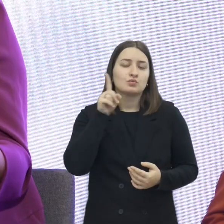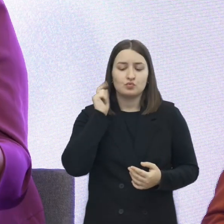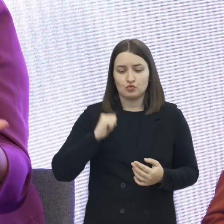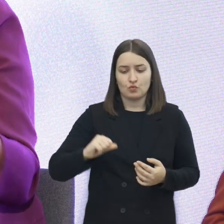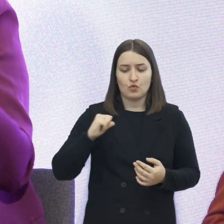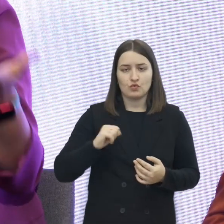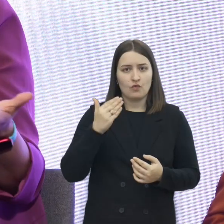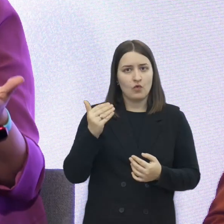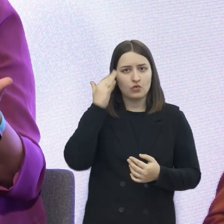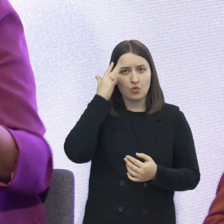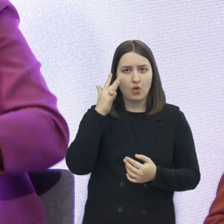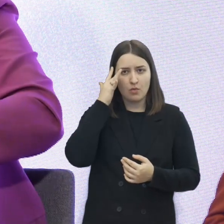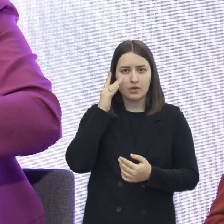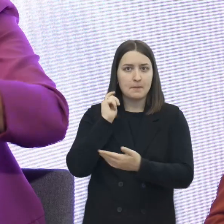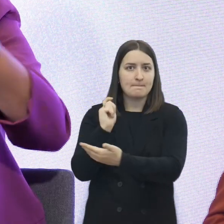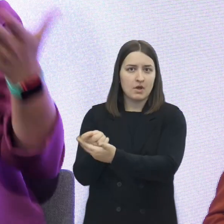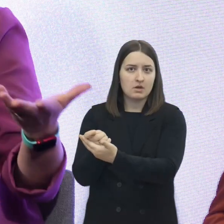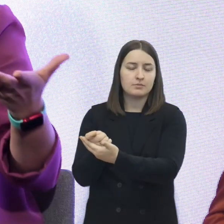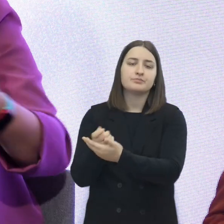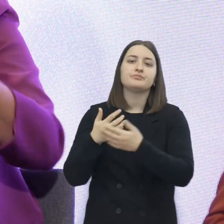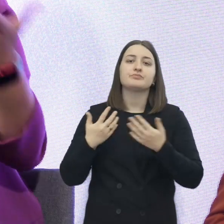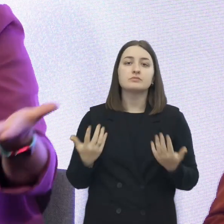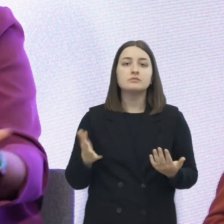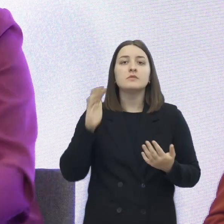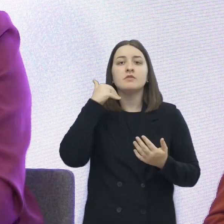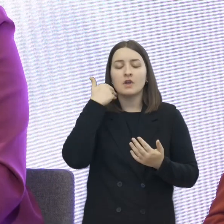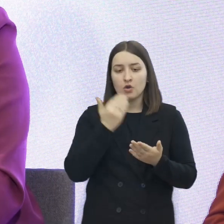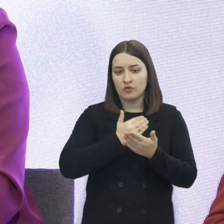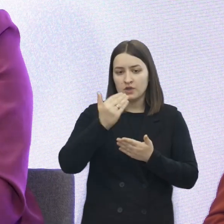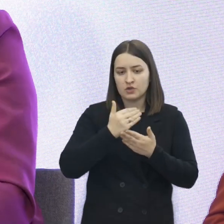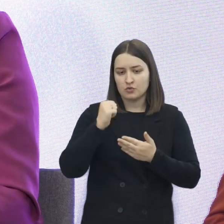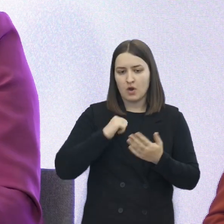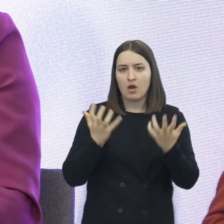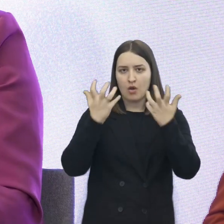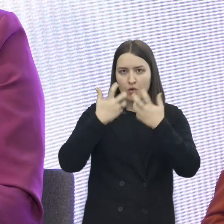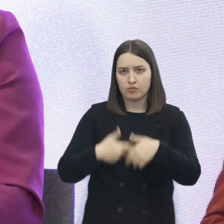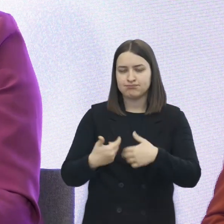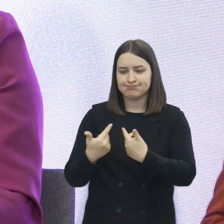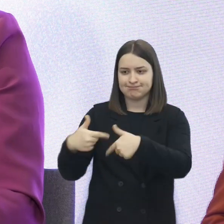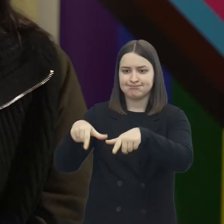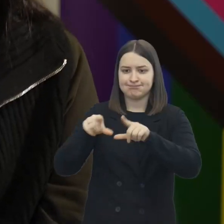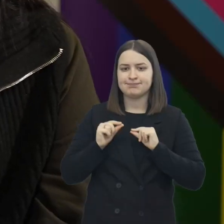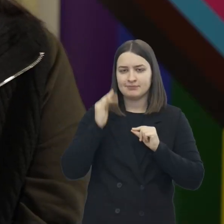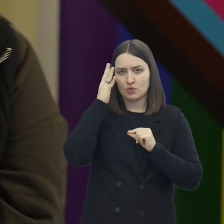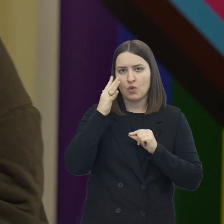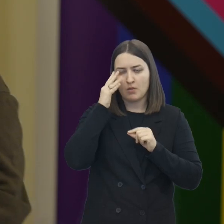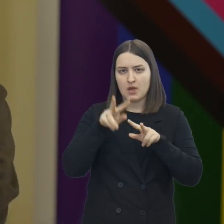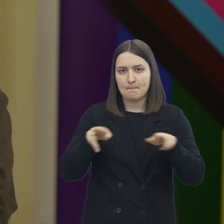Tai nestebėtina vėliau, kad paskui mes tą turim ir suaugusių žmonių tarpe. Tai vadinasi, ta